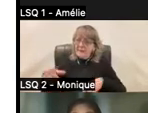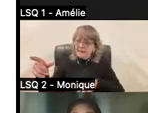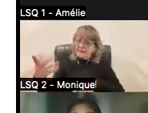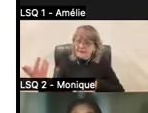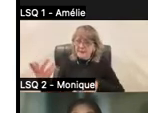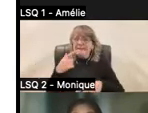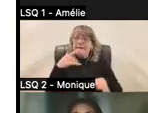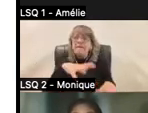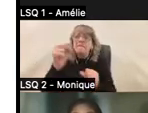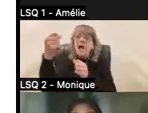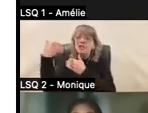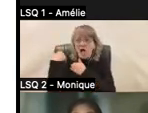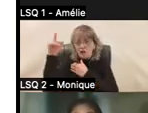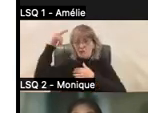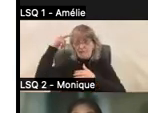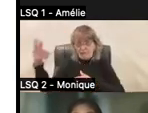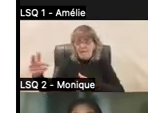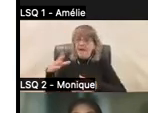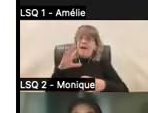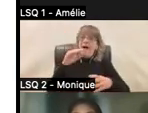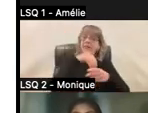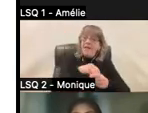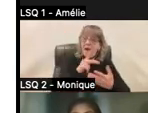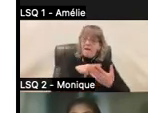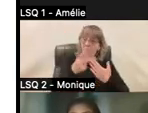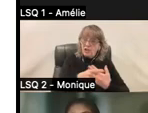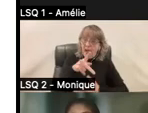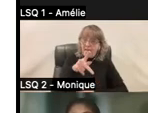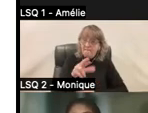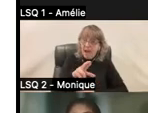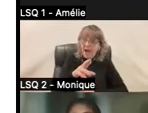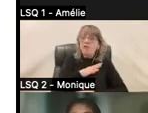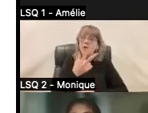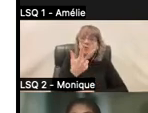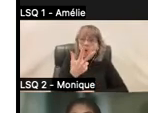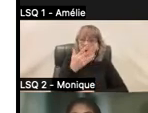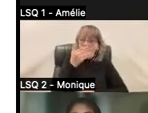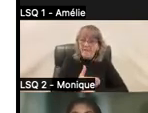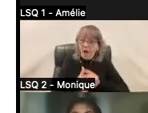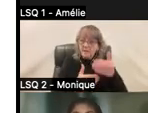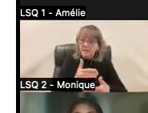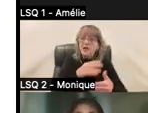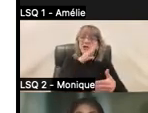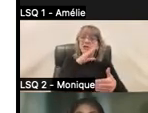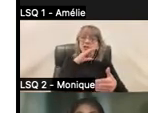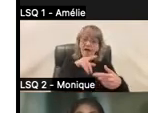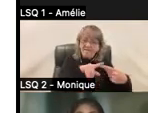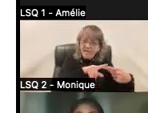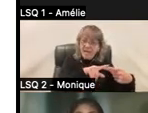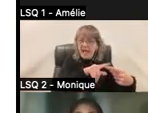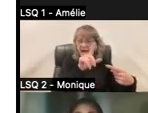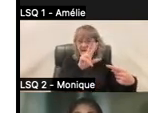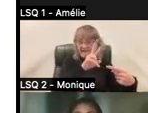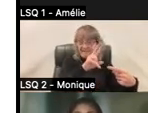projet PAR se déroulera en 3 phases. Entre janvier